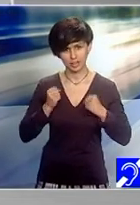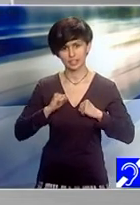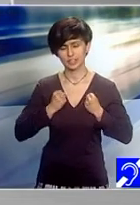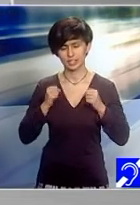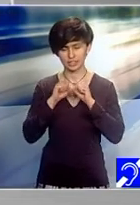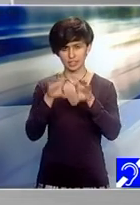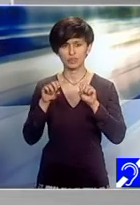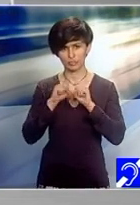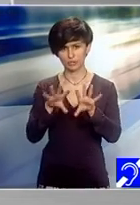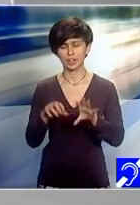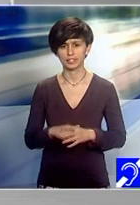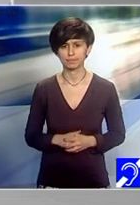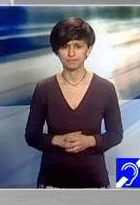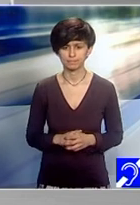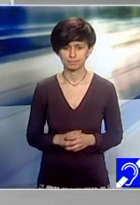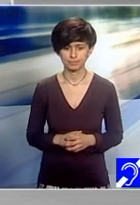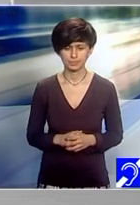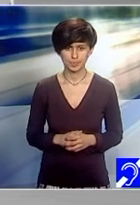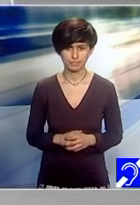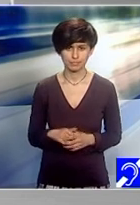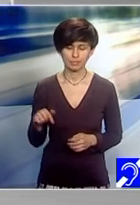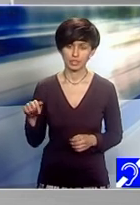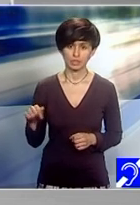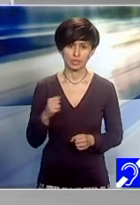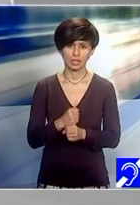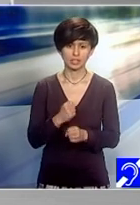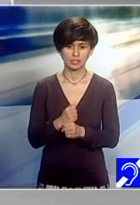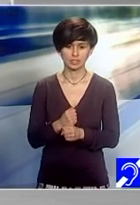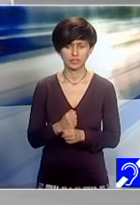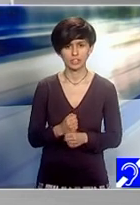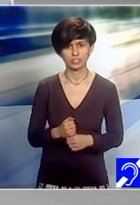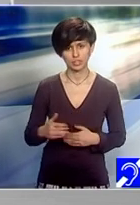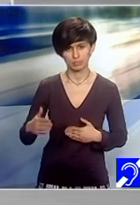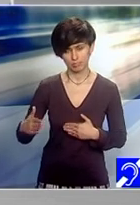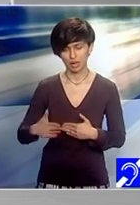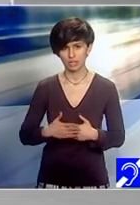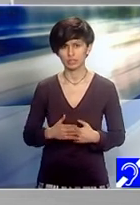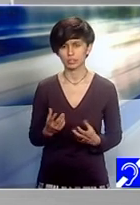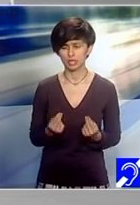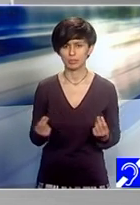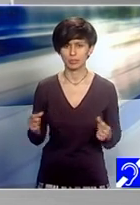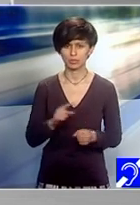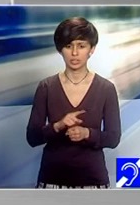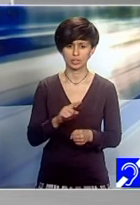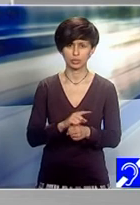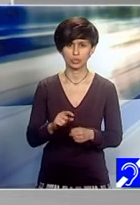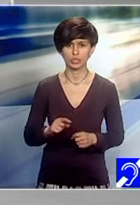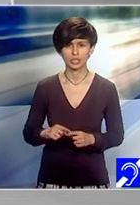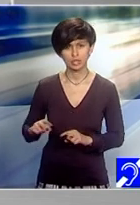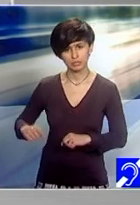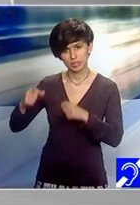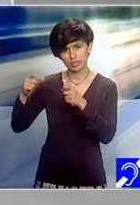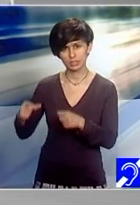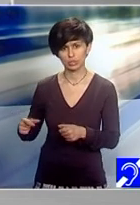de informare. Dar asta este însoțită și de multe alte aspecte, că lucrăm acum și pe componenta psihologică de